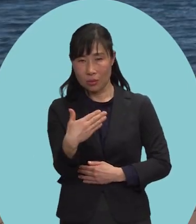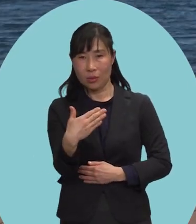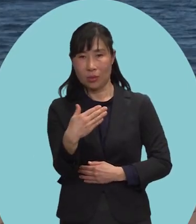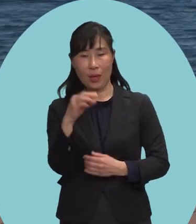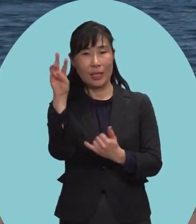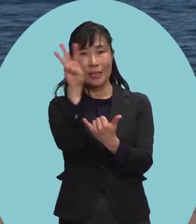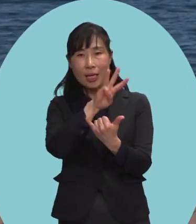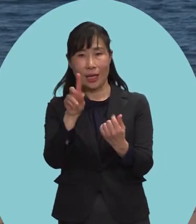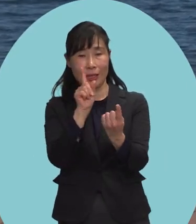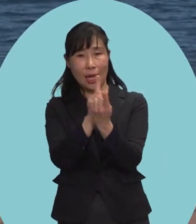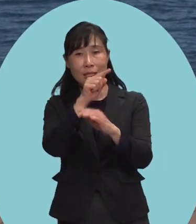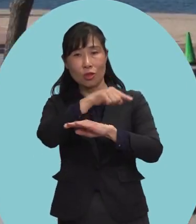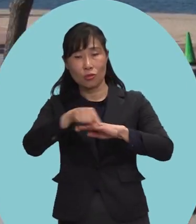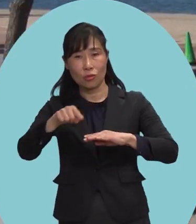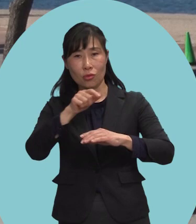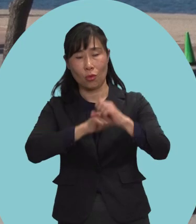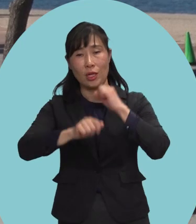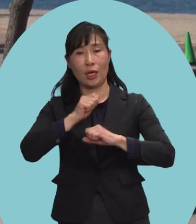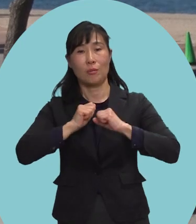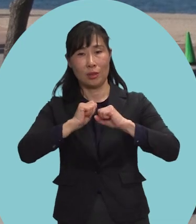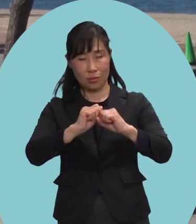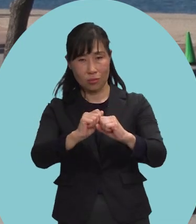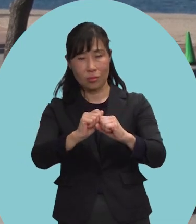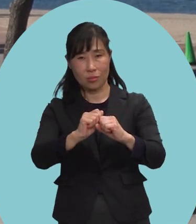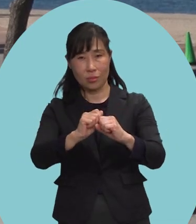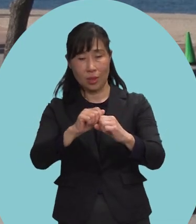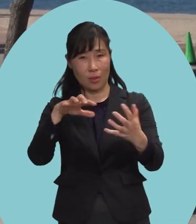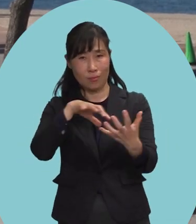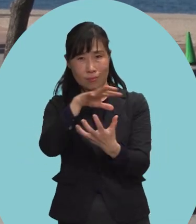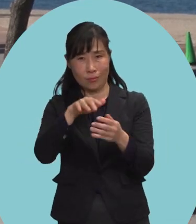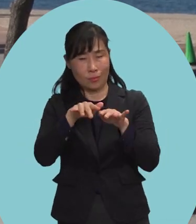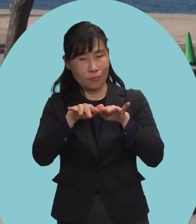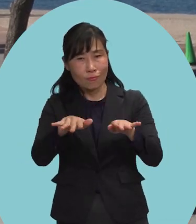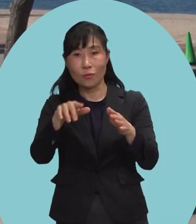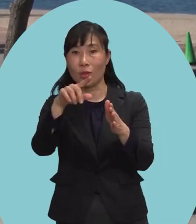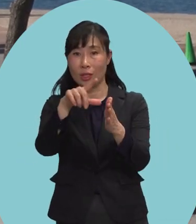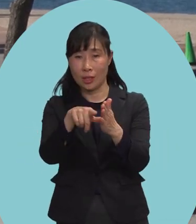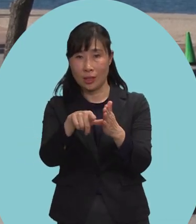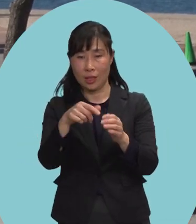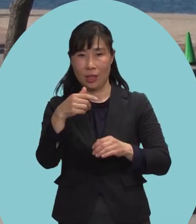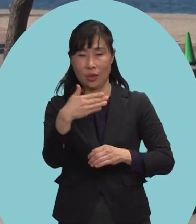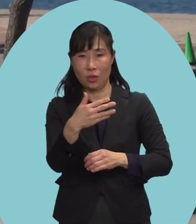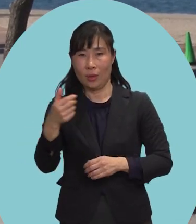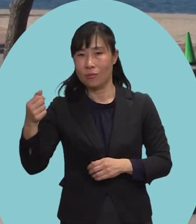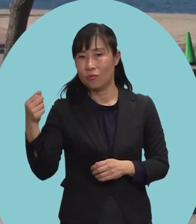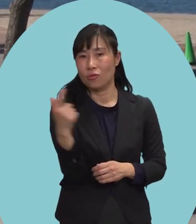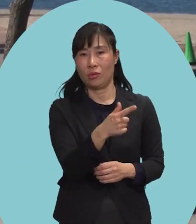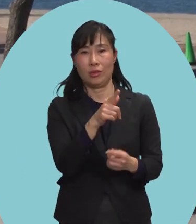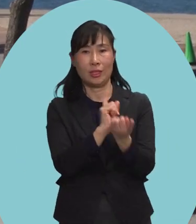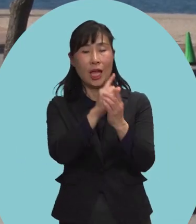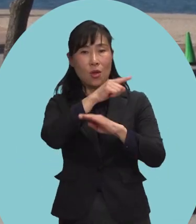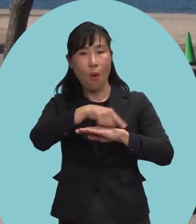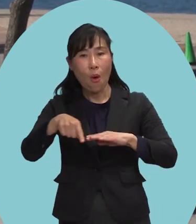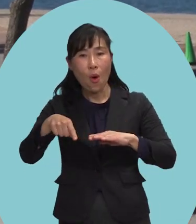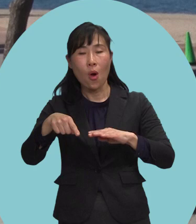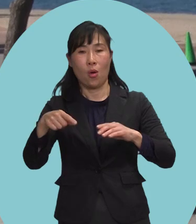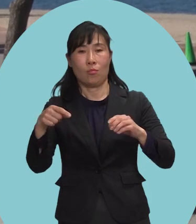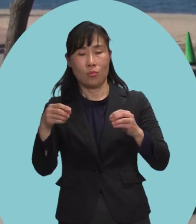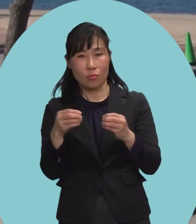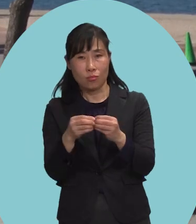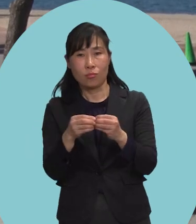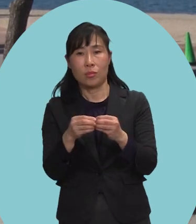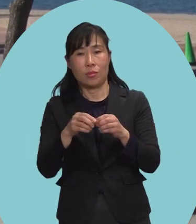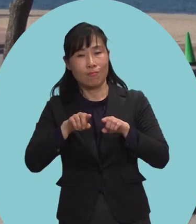対策に取り掛かります。地震による被害が非常に大きかった場合、区は発災直後の対応に続